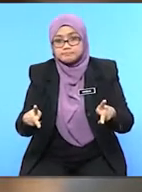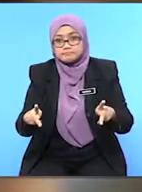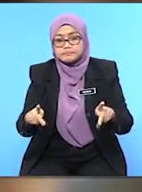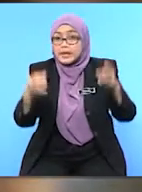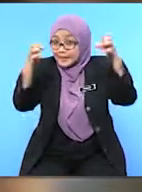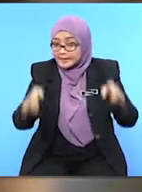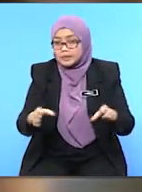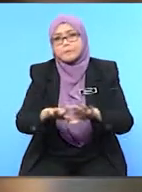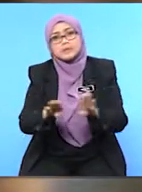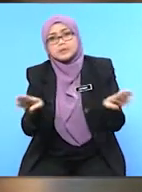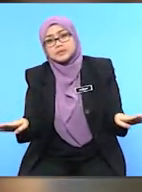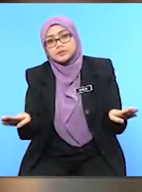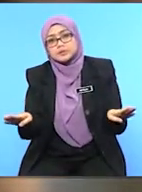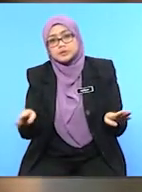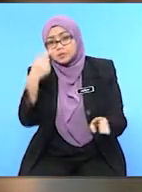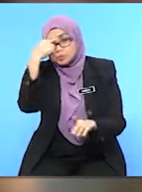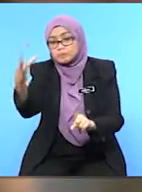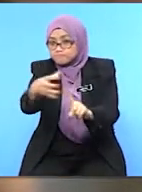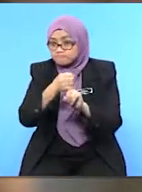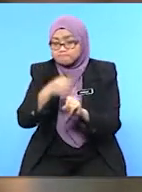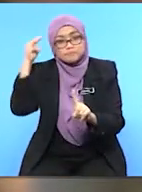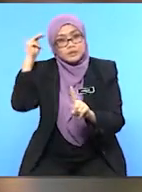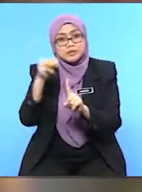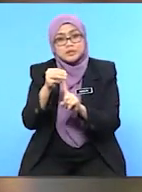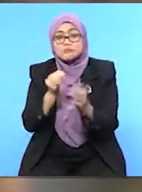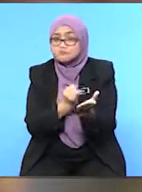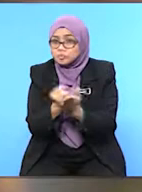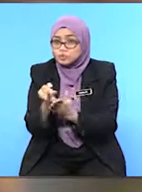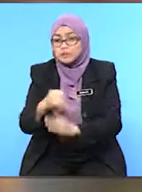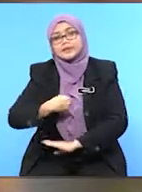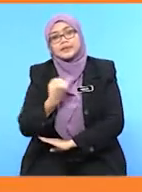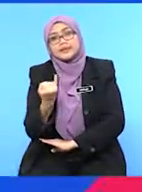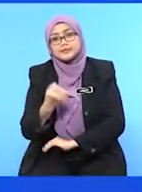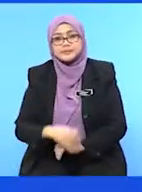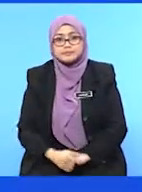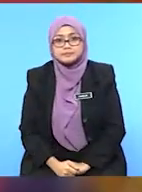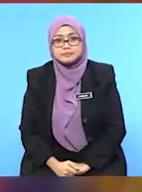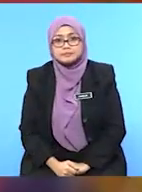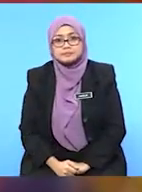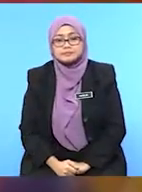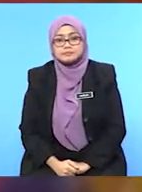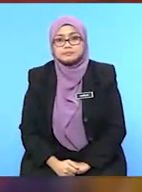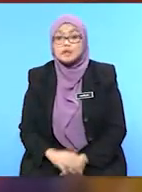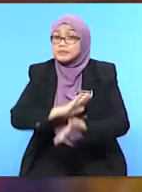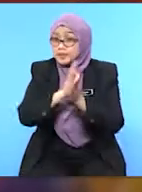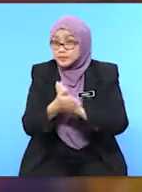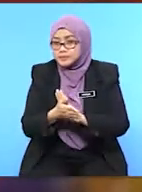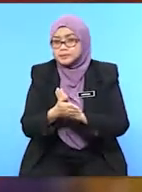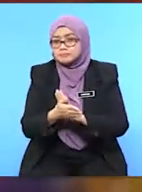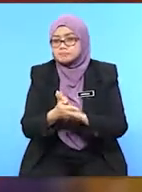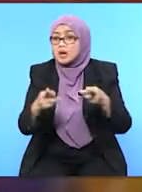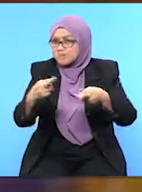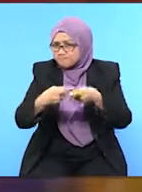bagi mencapai Mas ramai bersama sejarah secara jujur dan ikhlas Oke oleh itu a kuliah